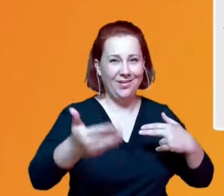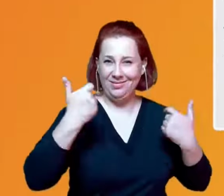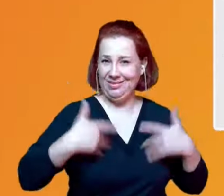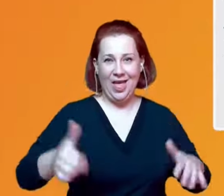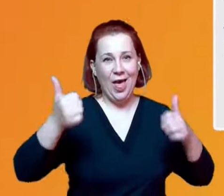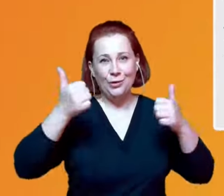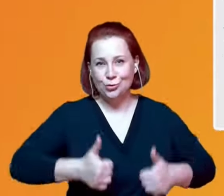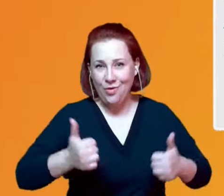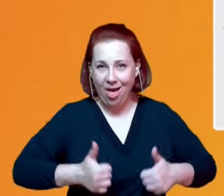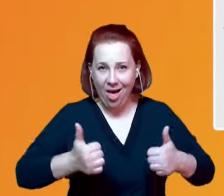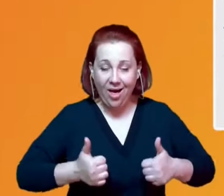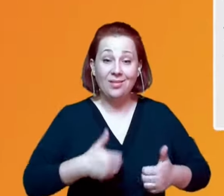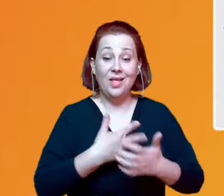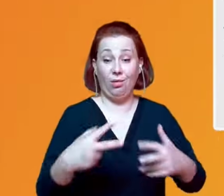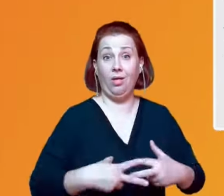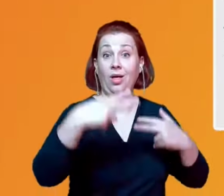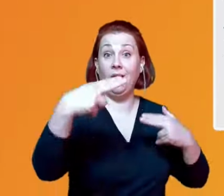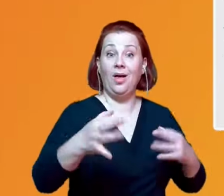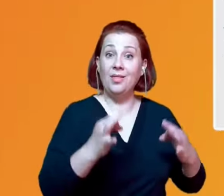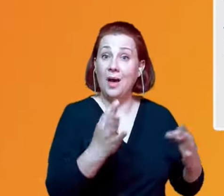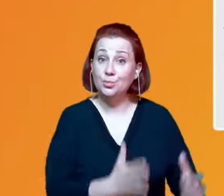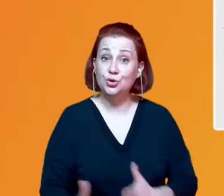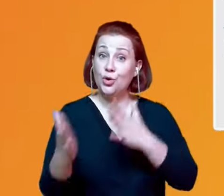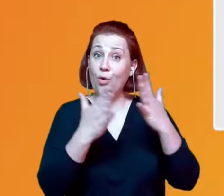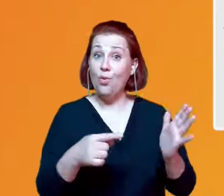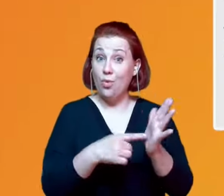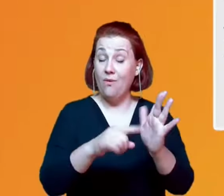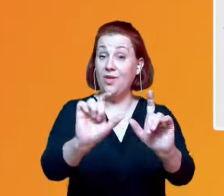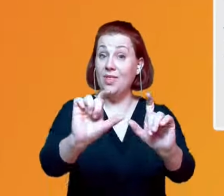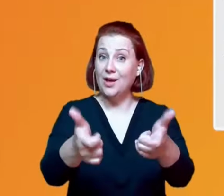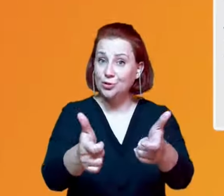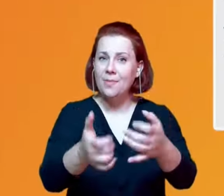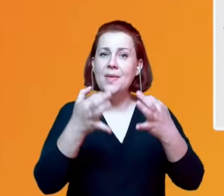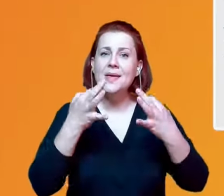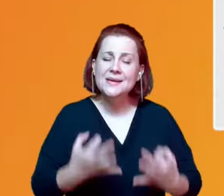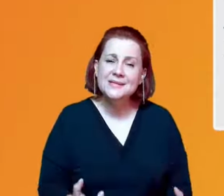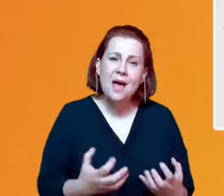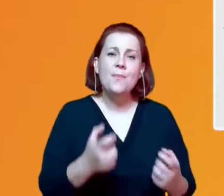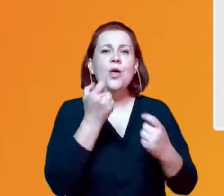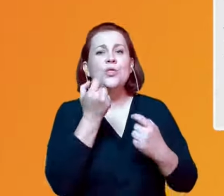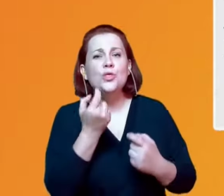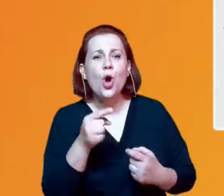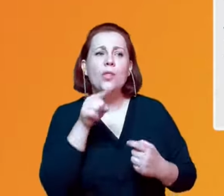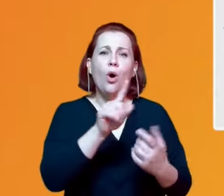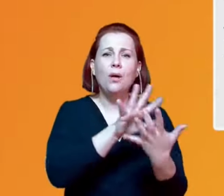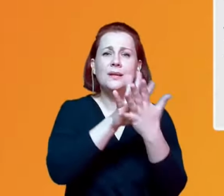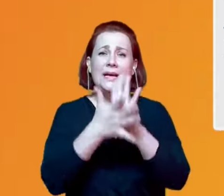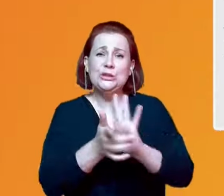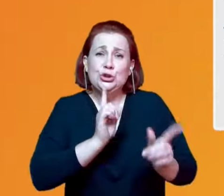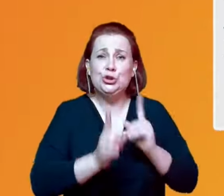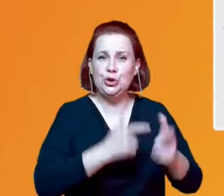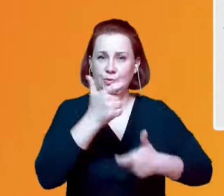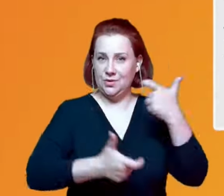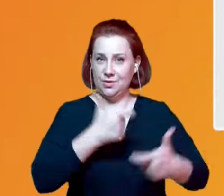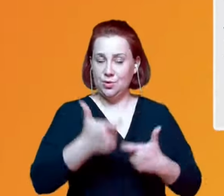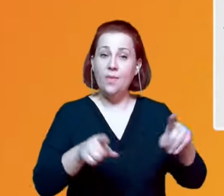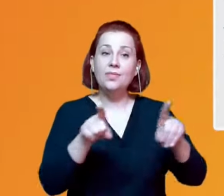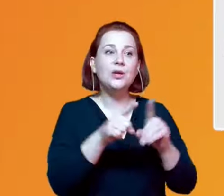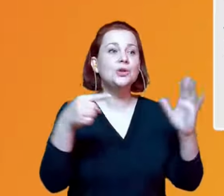przygotowania się do Światowego Forum Miejskiego. Chcemy przyspieszyć zrównoważoną transformację i wdrażanie